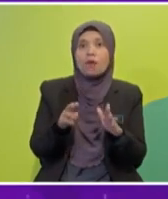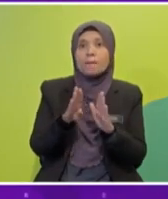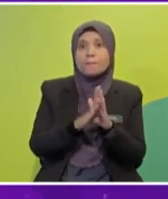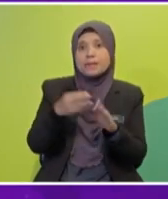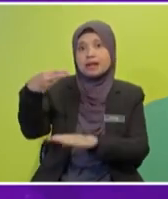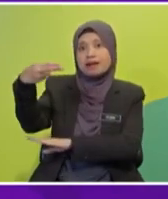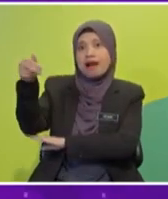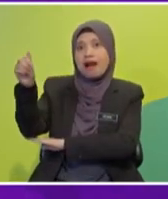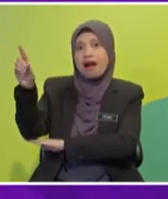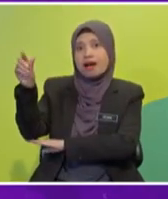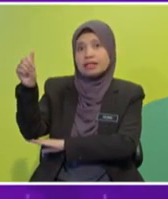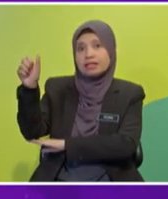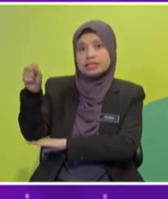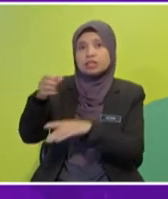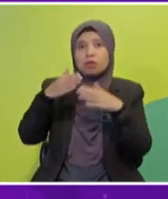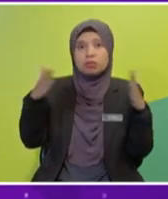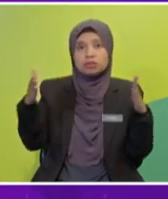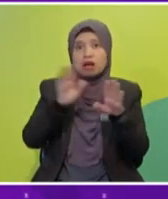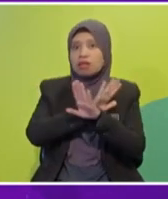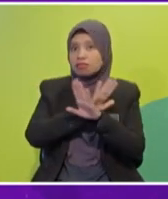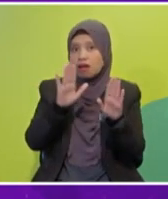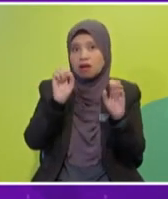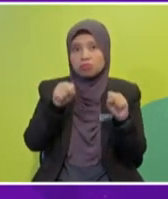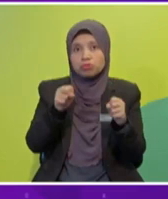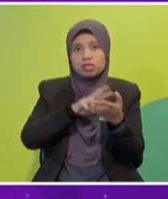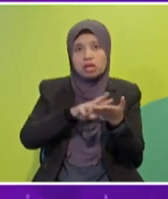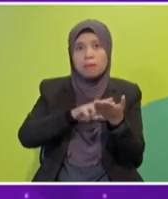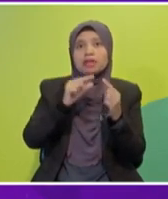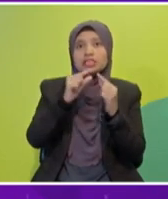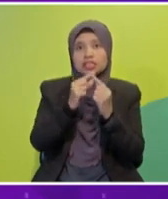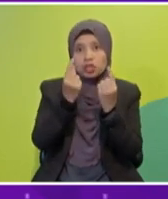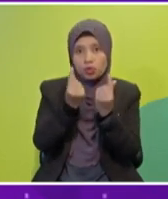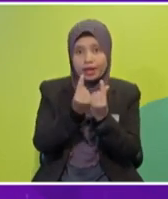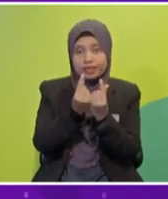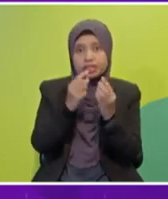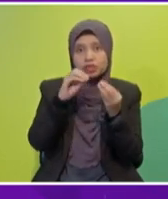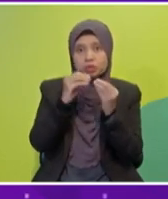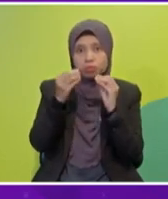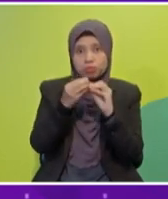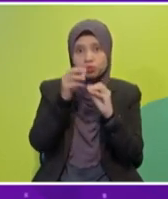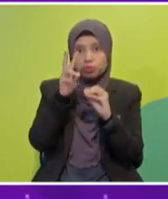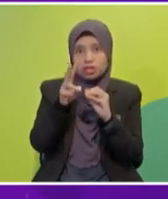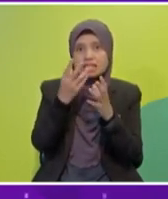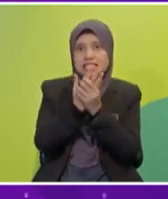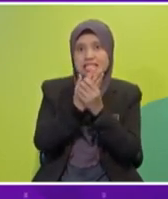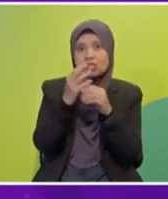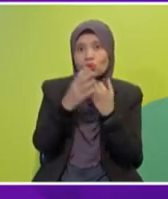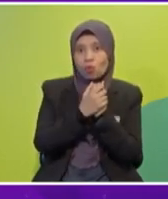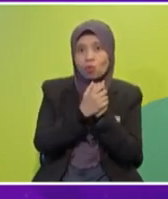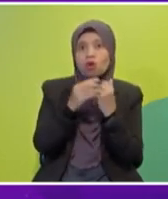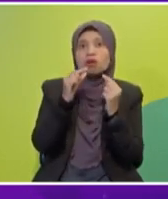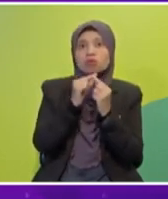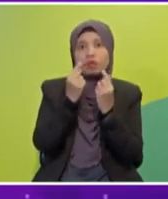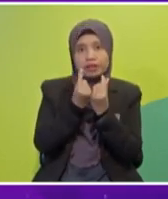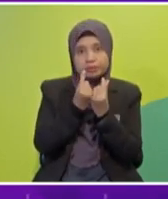boleh baca Al-Quran. Yang kedua memegang Al-Quran. Pegang, sentuh, semua tak boleh. Dan yang